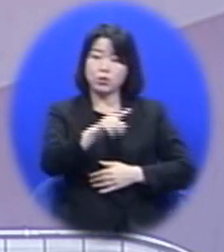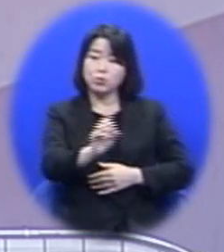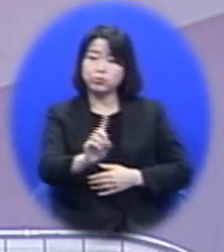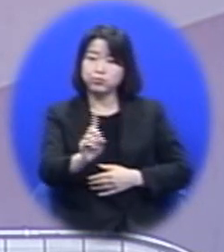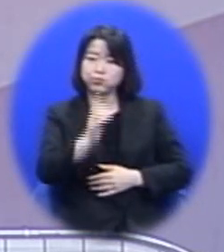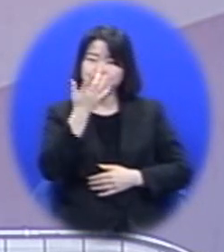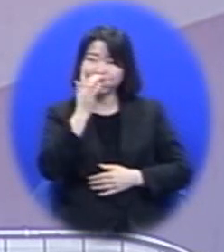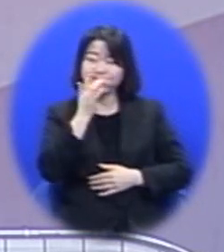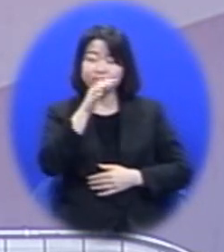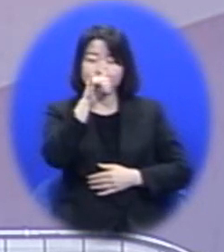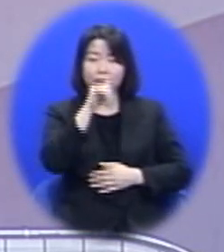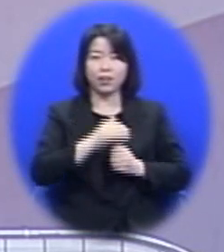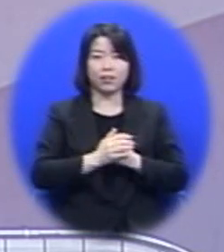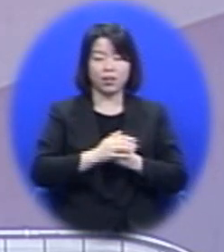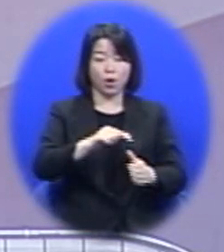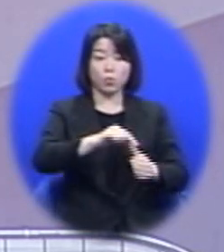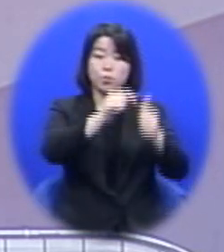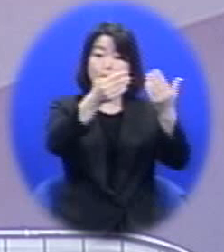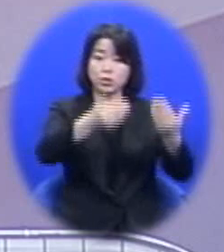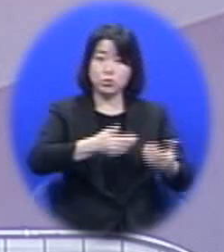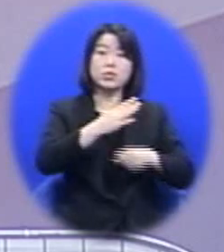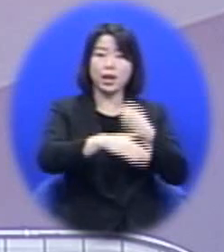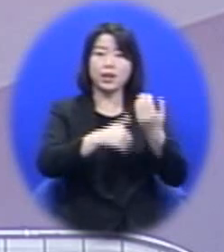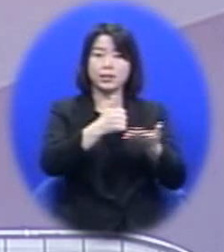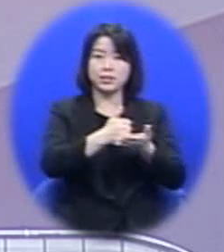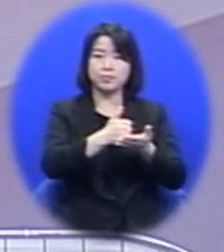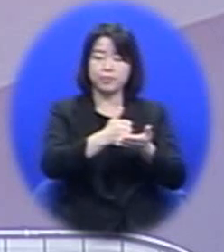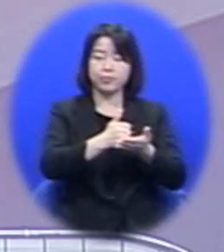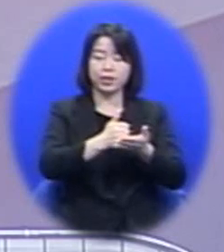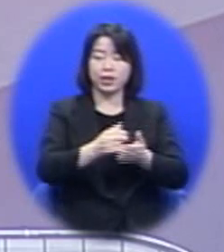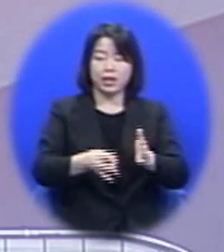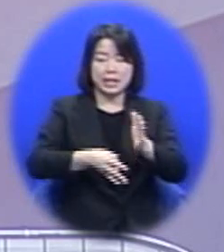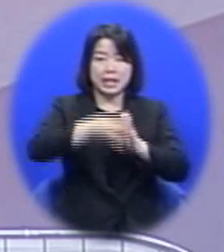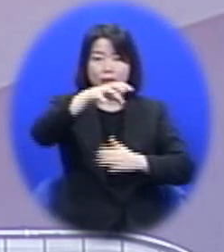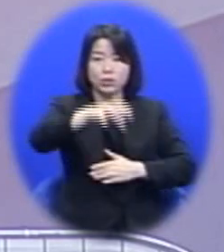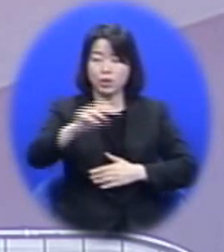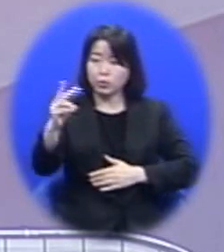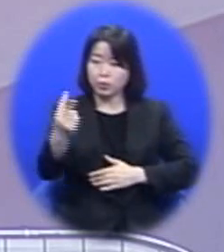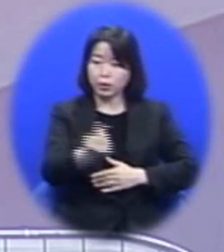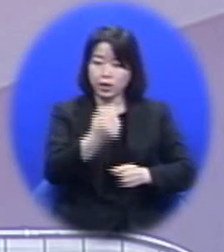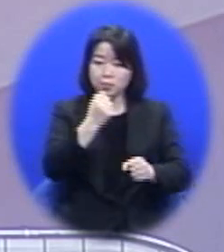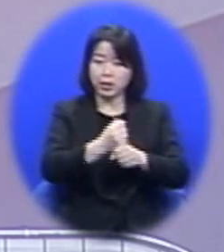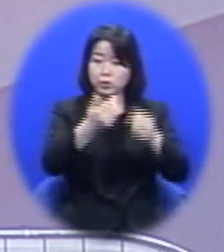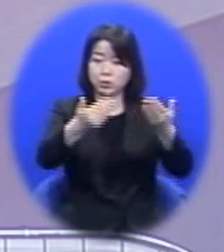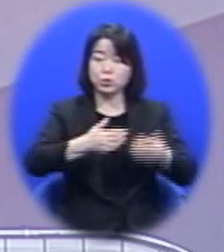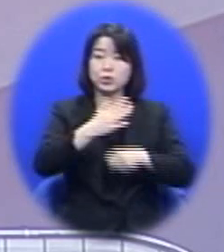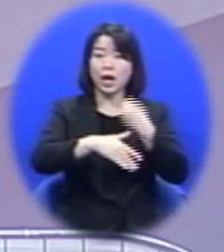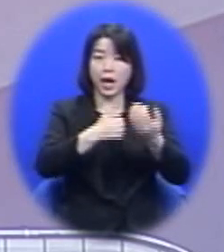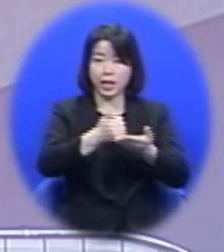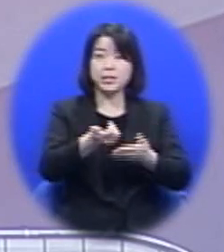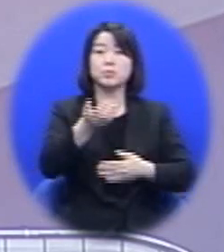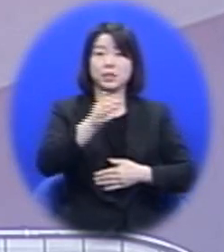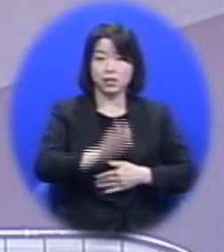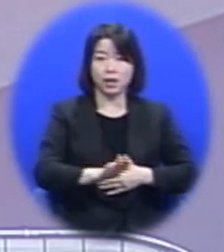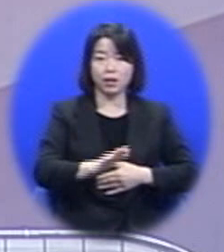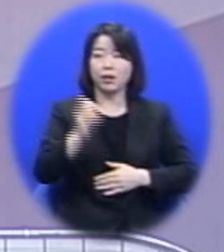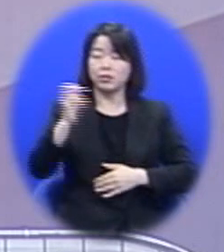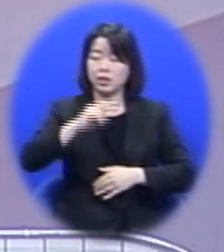웬 말입니까? 구원해 주신 하나님, 예루살렘으로 돌아오게 하신 하나님이신데 다시 돌아와 달라는.